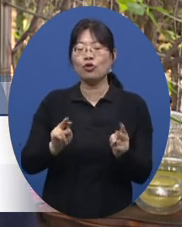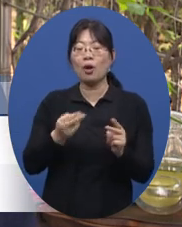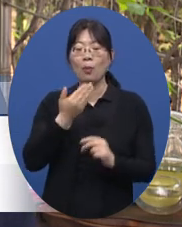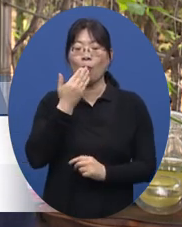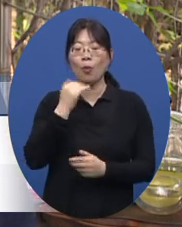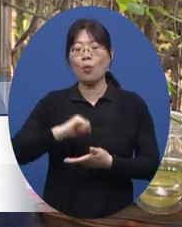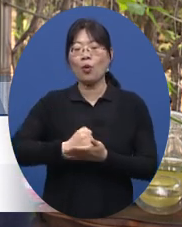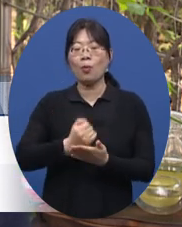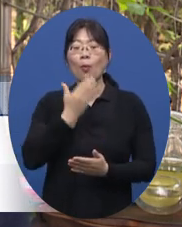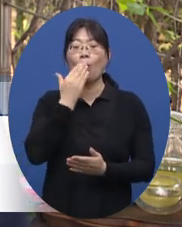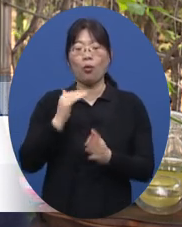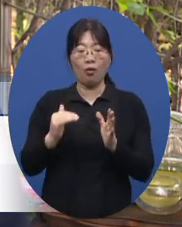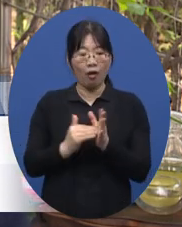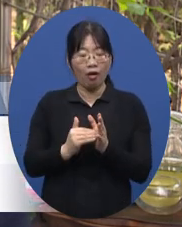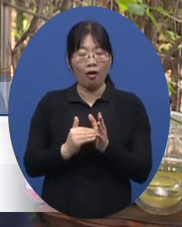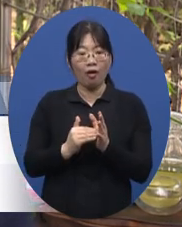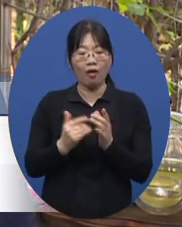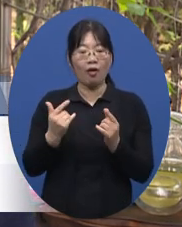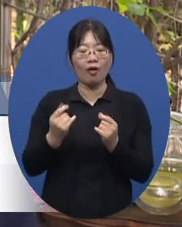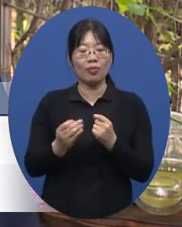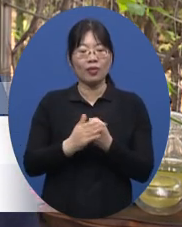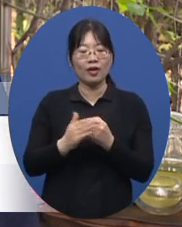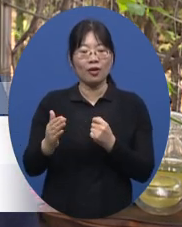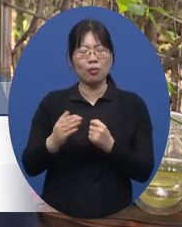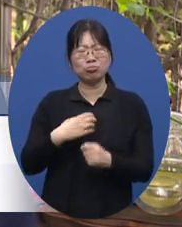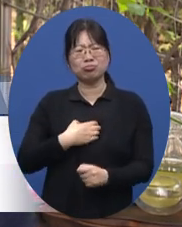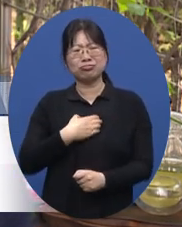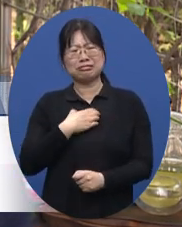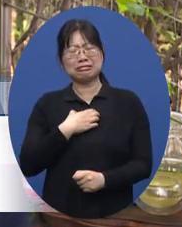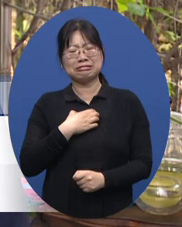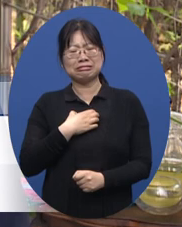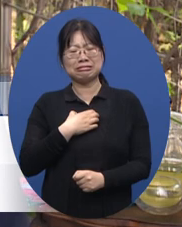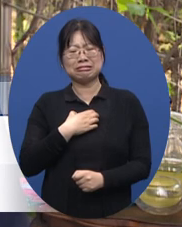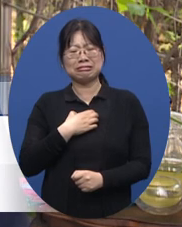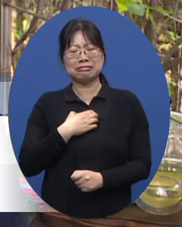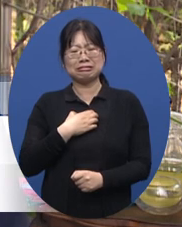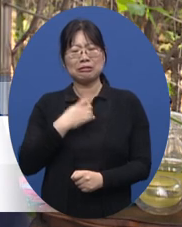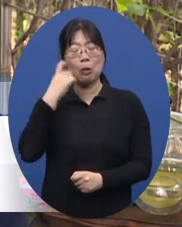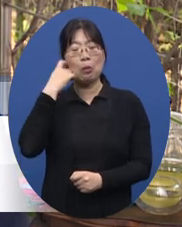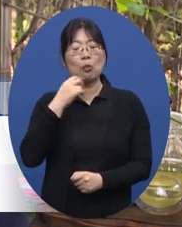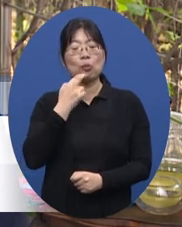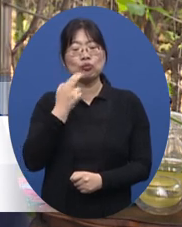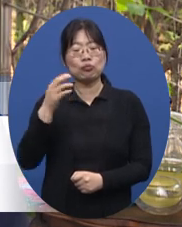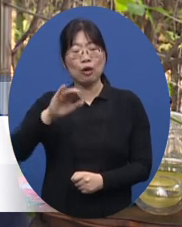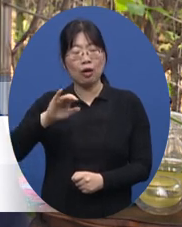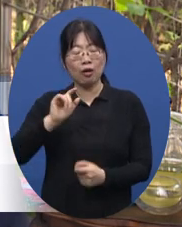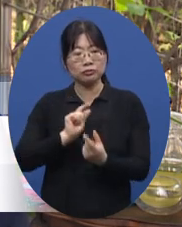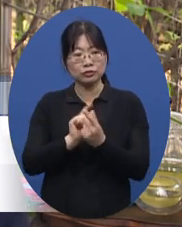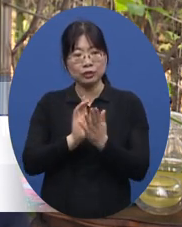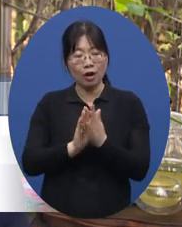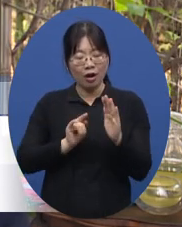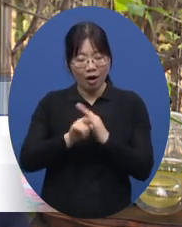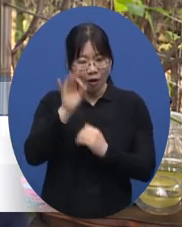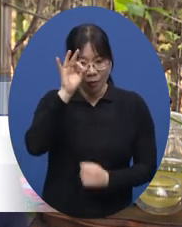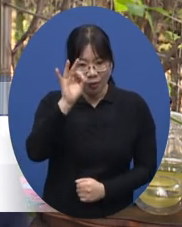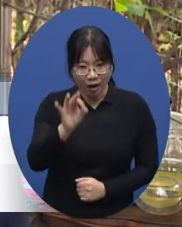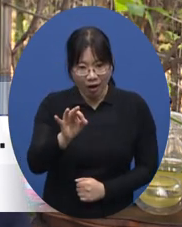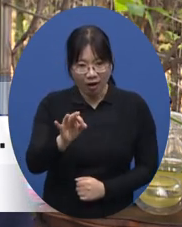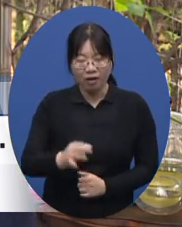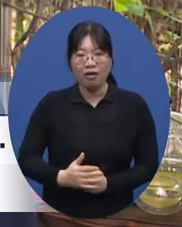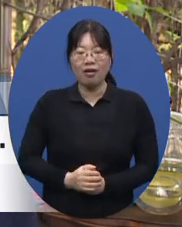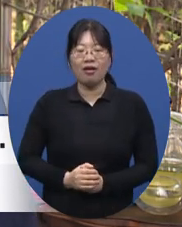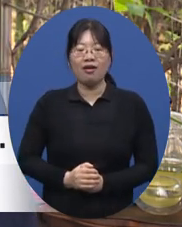먹기도 하고 볶아서 먹기도 했어요. 그래서 이렇게 혐오감이나 이런 거는 뭐 이렇게 느낄 수는 없었는데 여기 와서